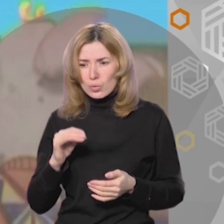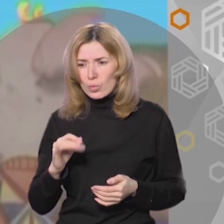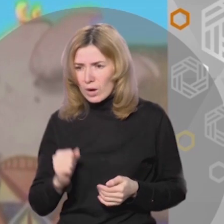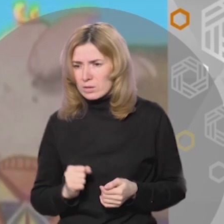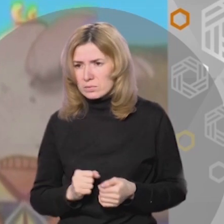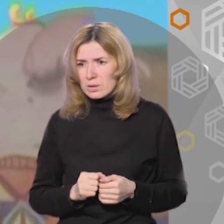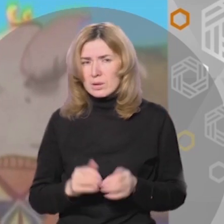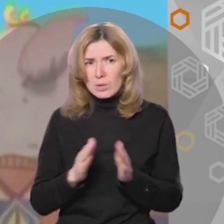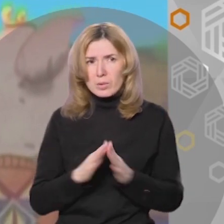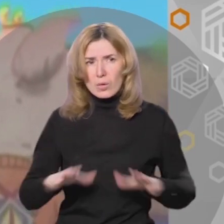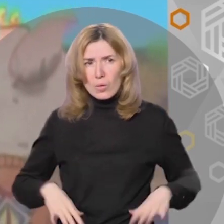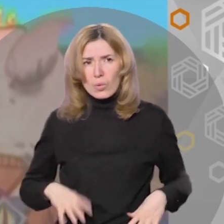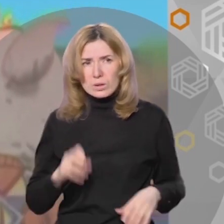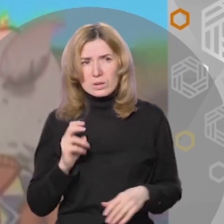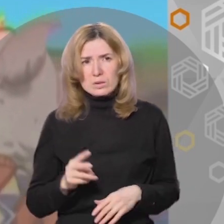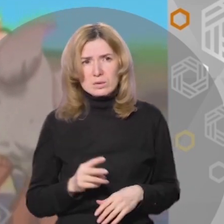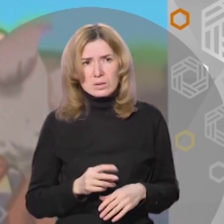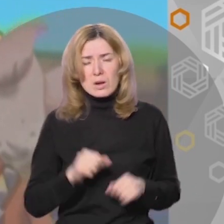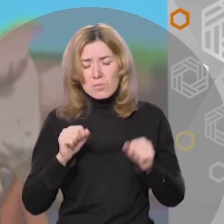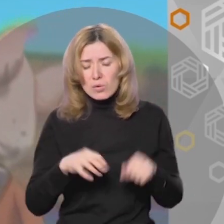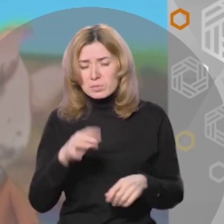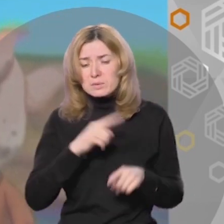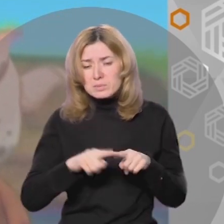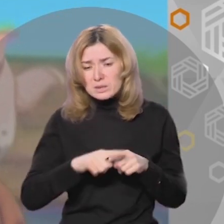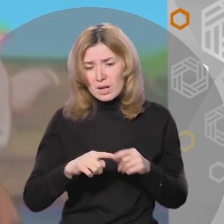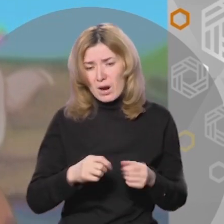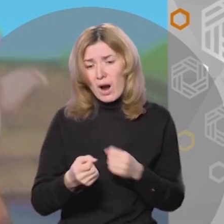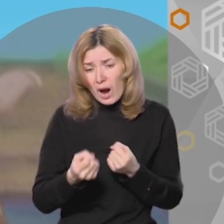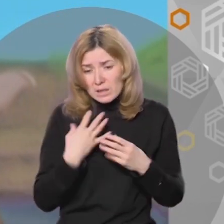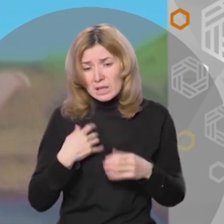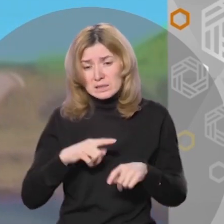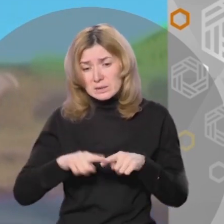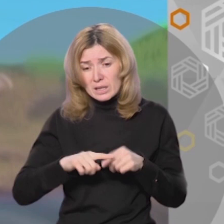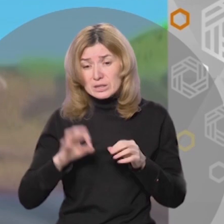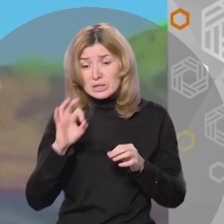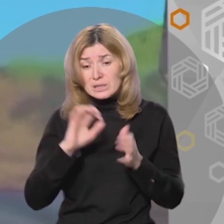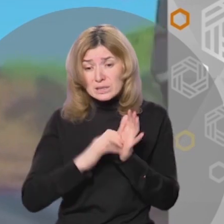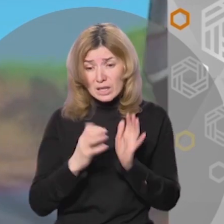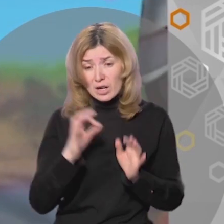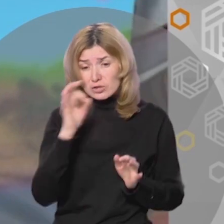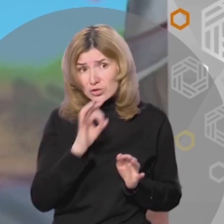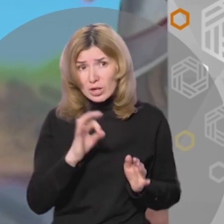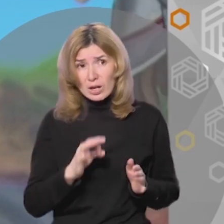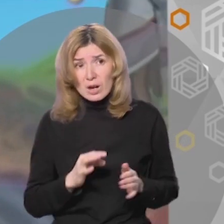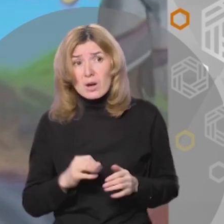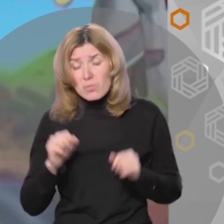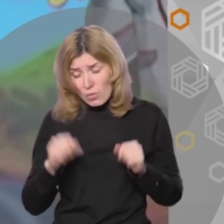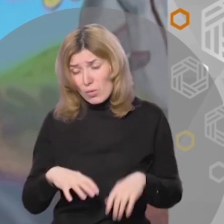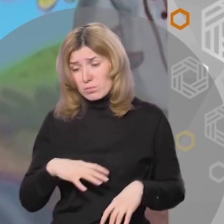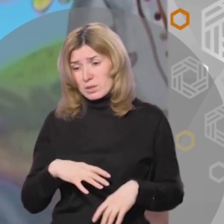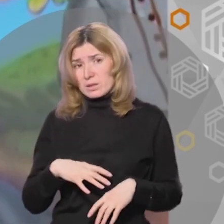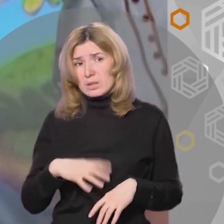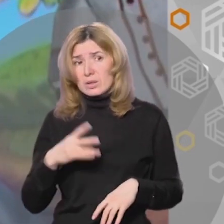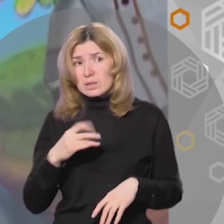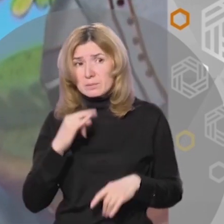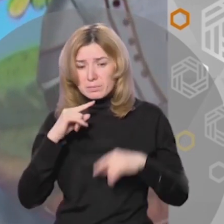Нюка, попросил Орлик, не мог бы ты поскорее отдать мне стеклянный шарик? Мог бы,